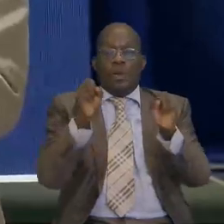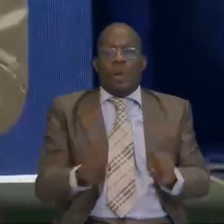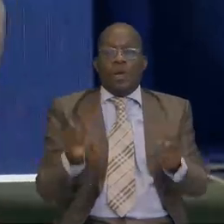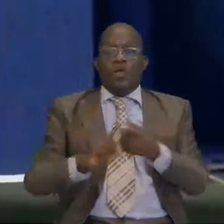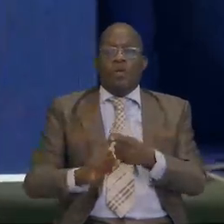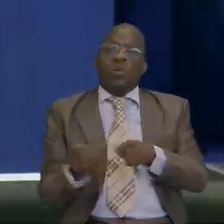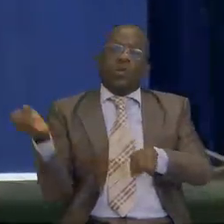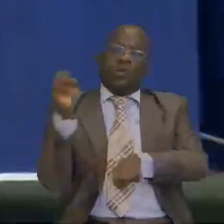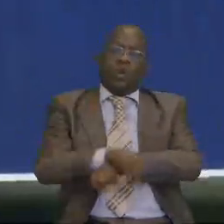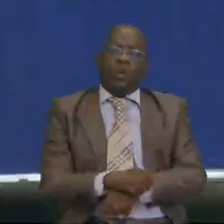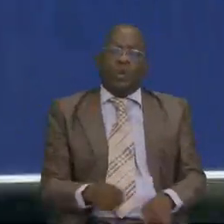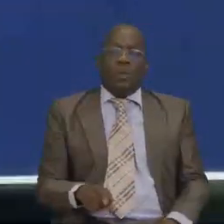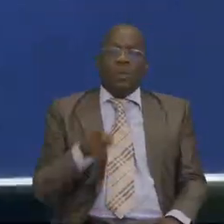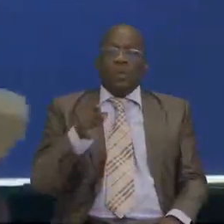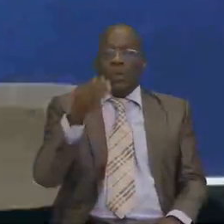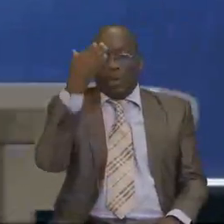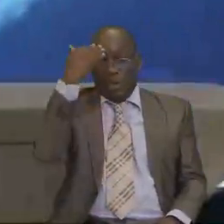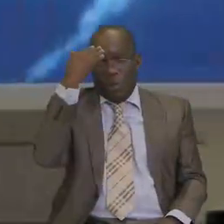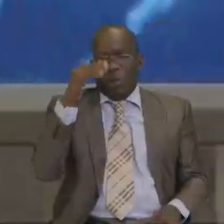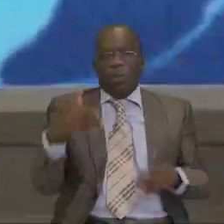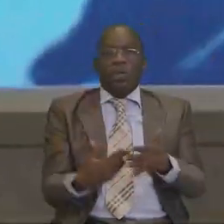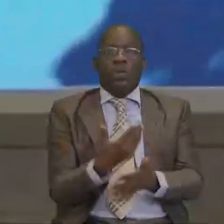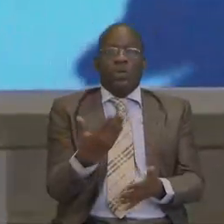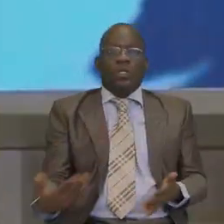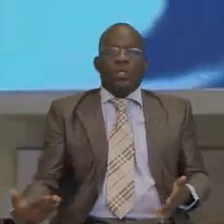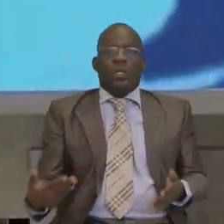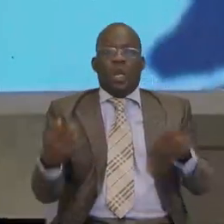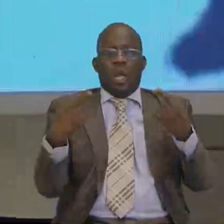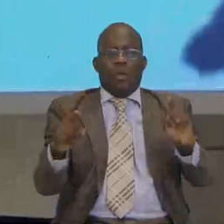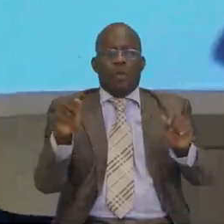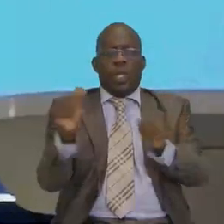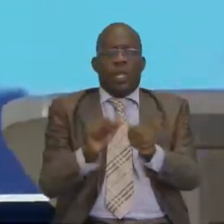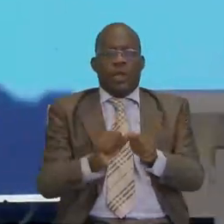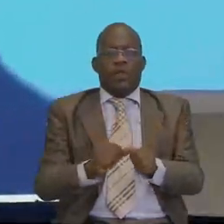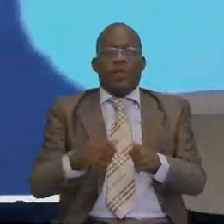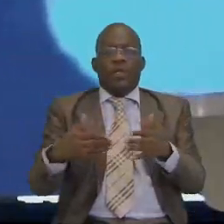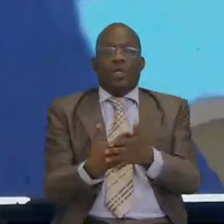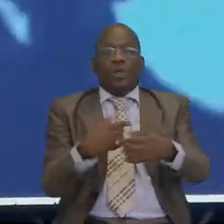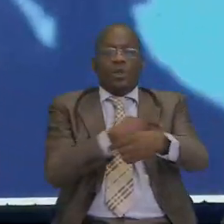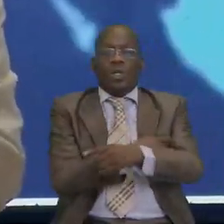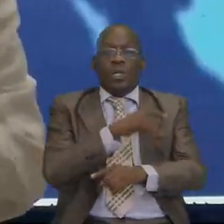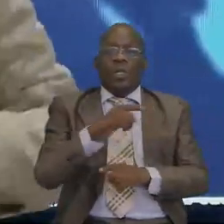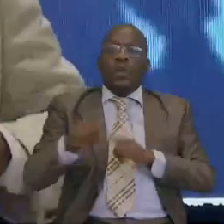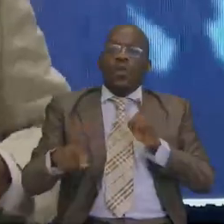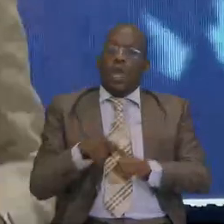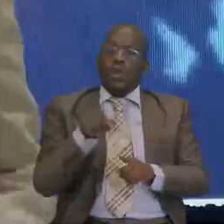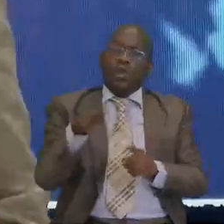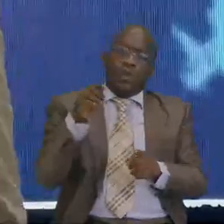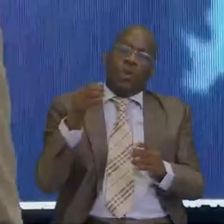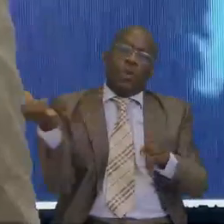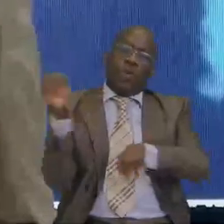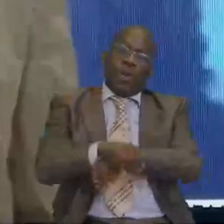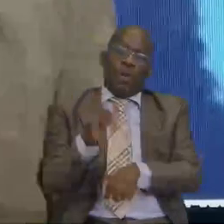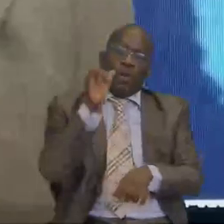vaincre, triompher. Vous savez, de nouvelles choses viennent chaque nouveau jour. Et ce que tu as vaincu hier,